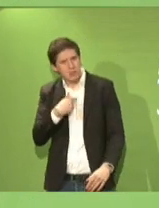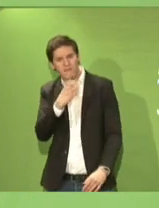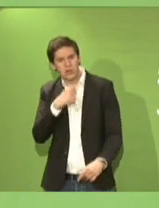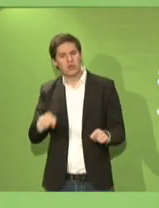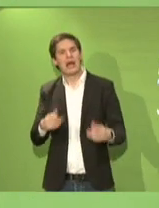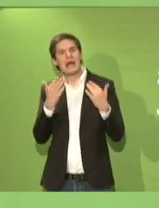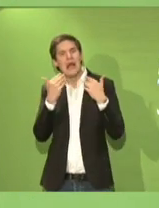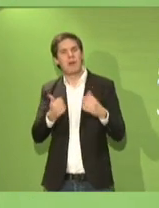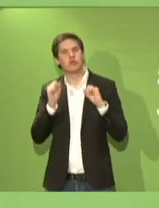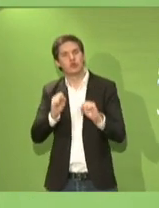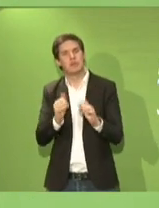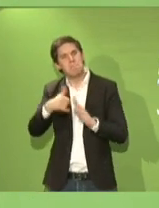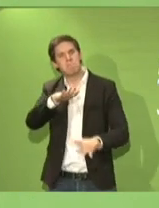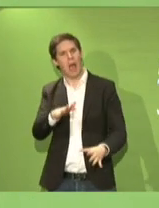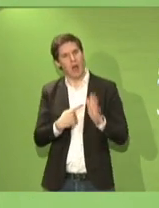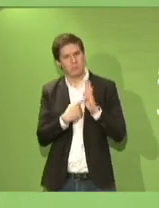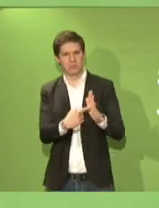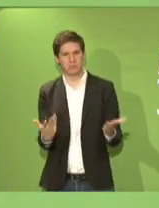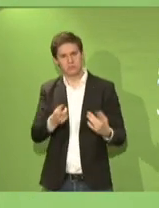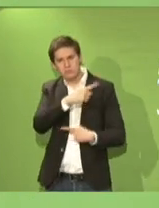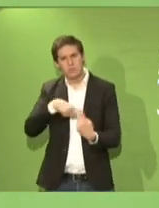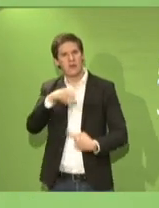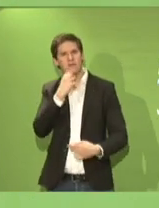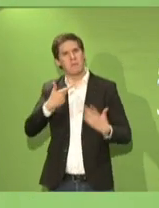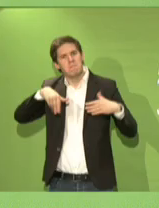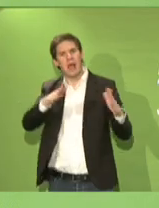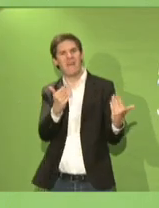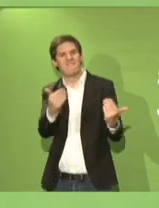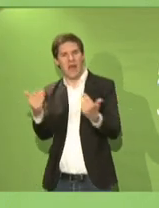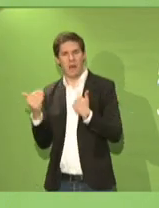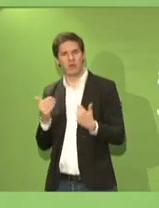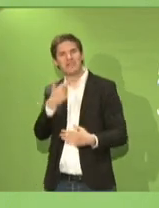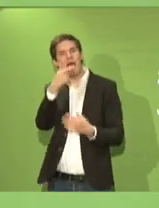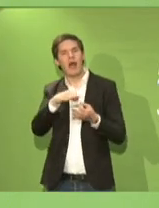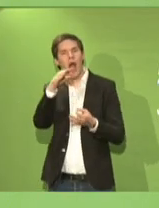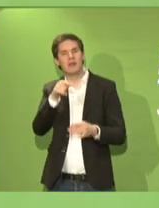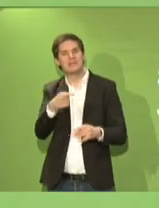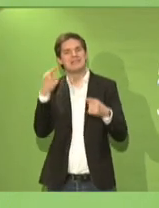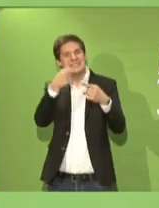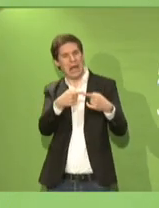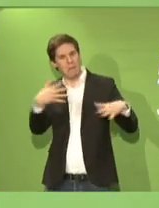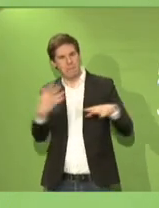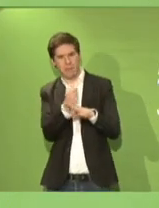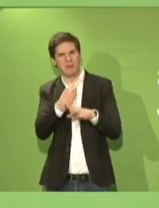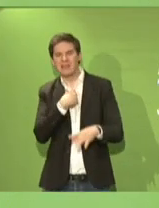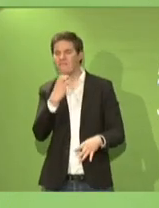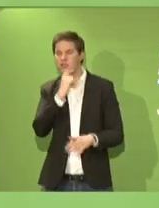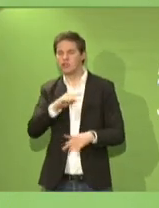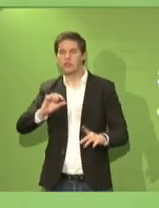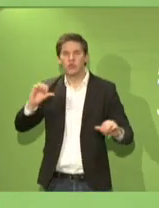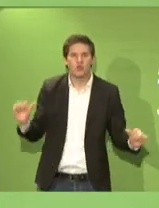eine starke Stimme bekommt. Wir wollen weiter dafür werben, dass wir das 2-Grad-Ziel einhalten, dass es nicht weiter zu Stürmen,